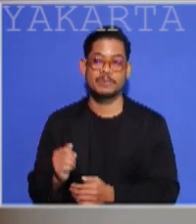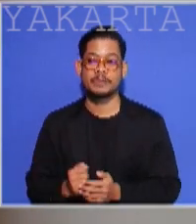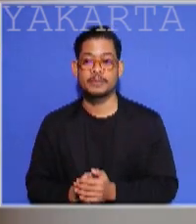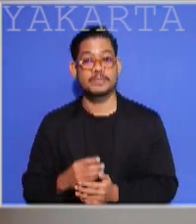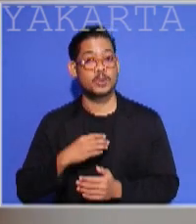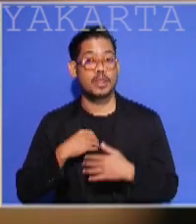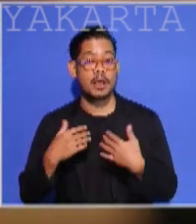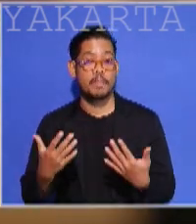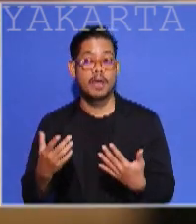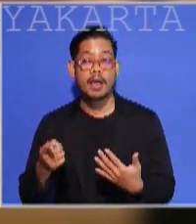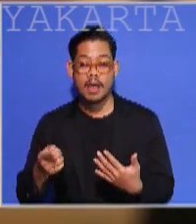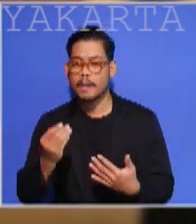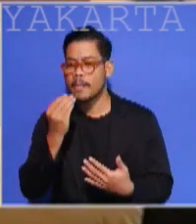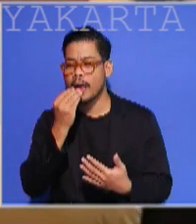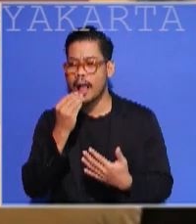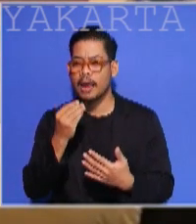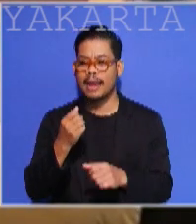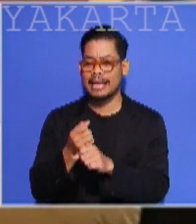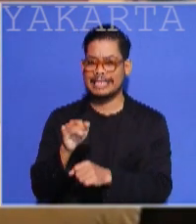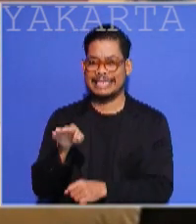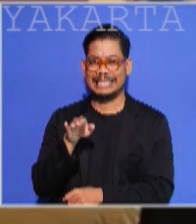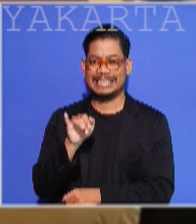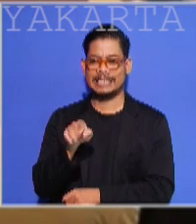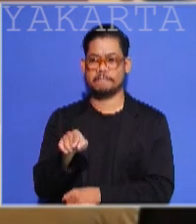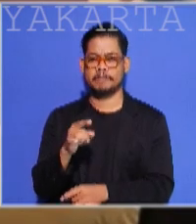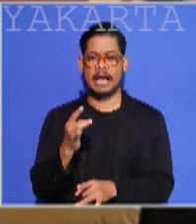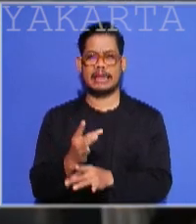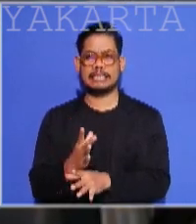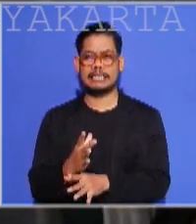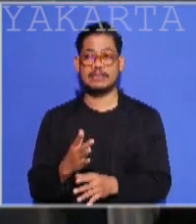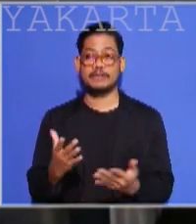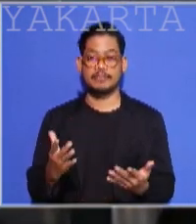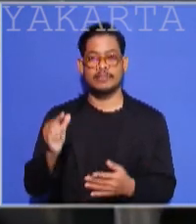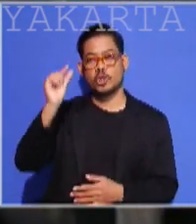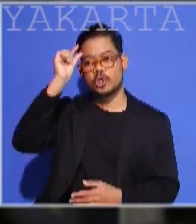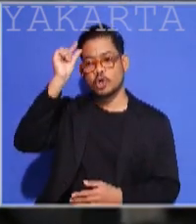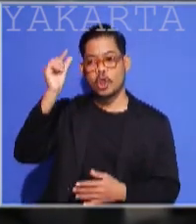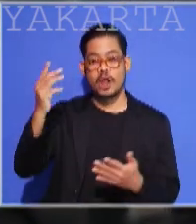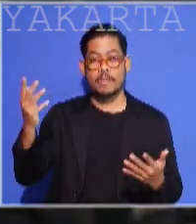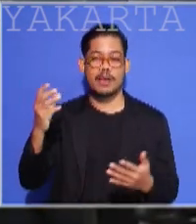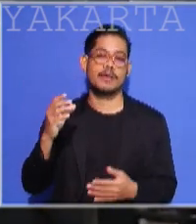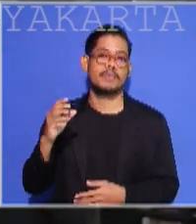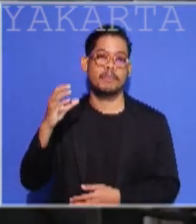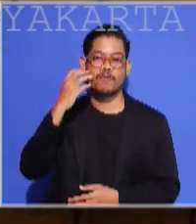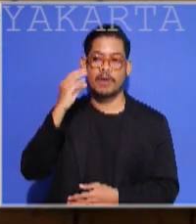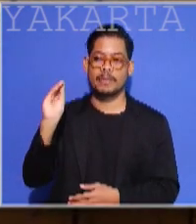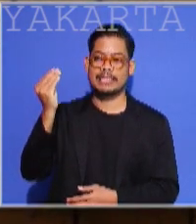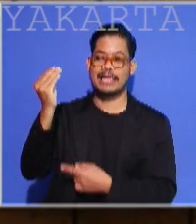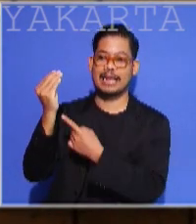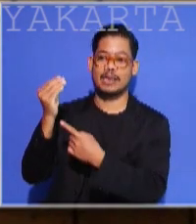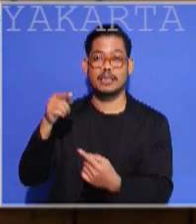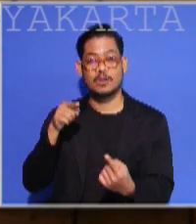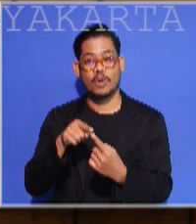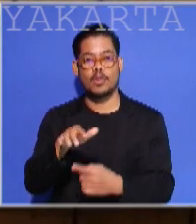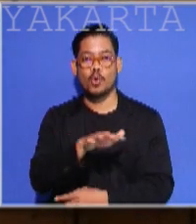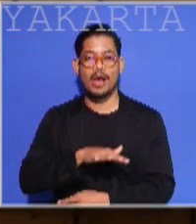makan bergizi gratis yang diusung Presiden Republik Indonesia praboanto relevan dengan kondisi Indonesia saat ini ia